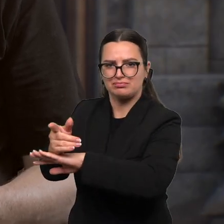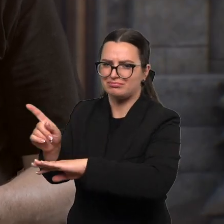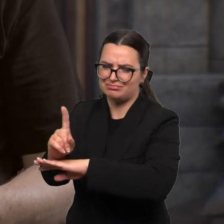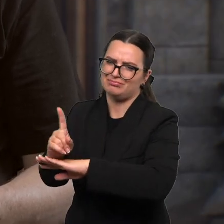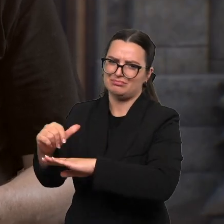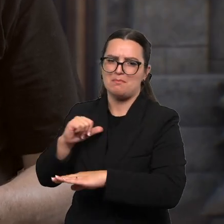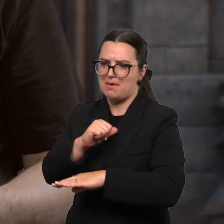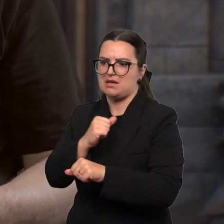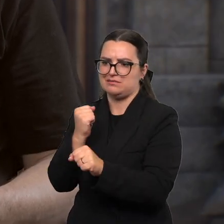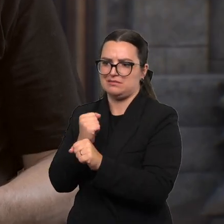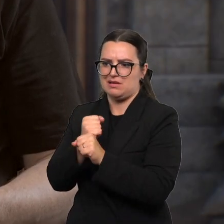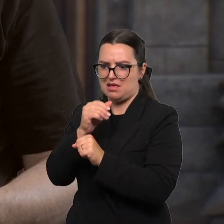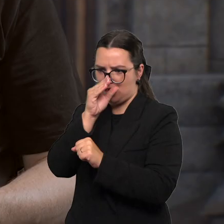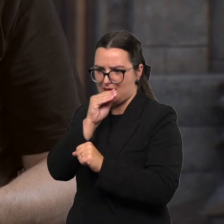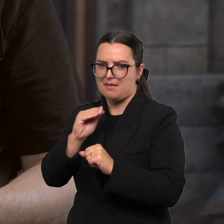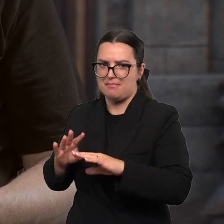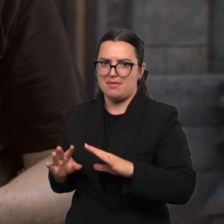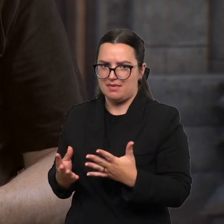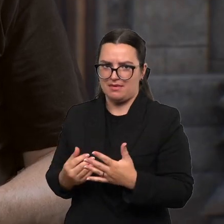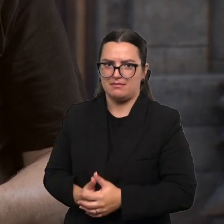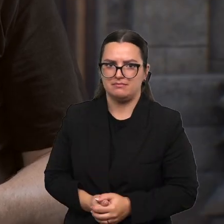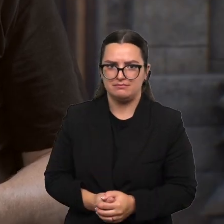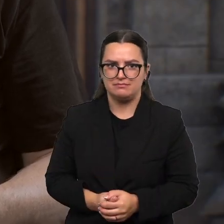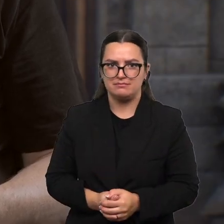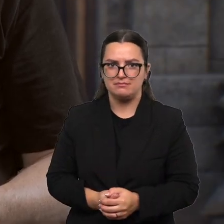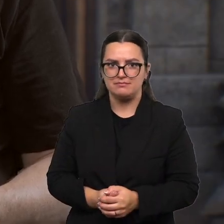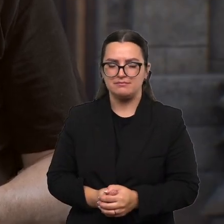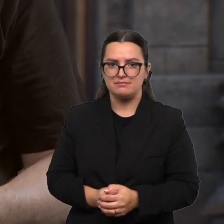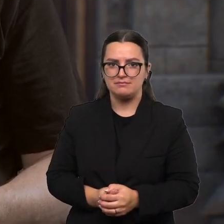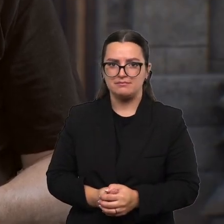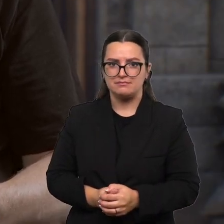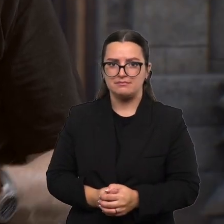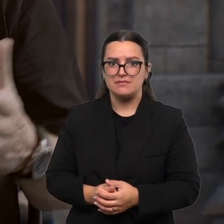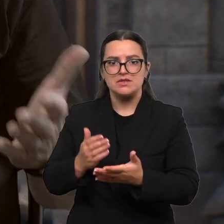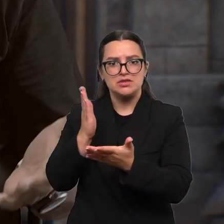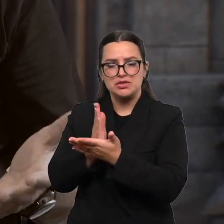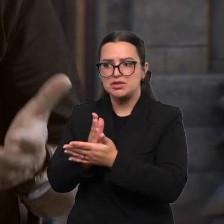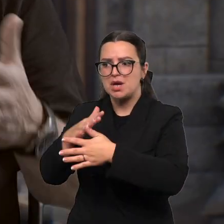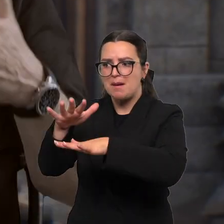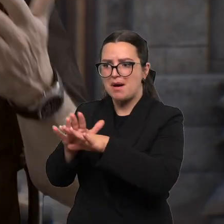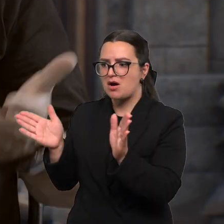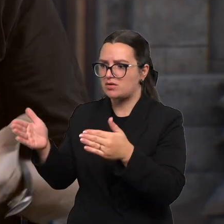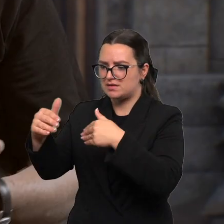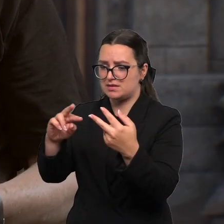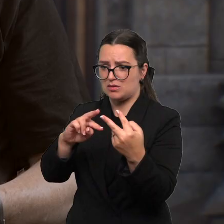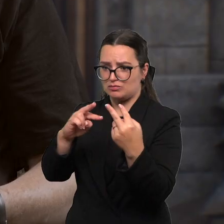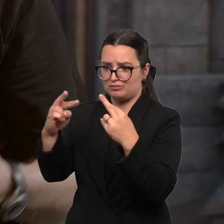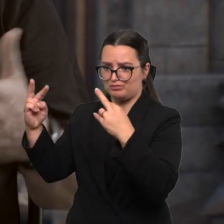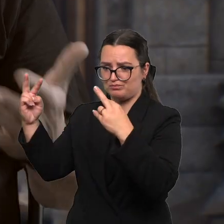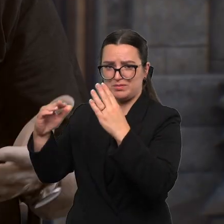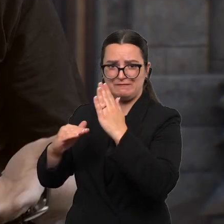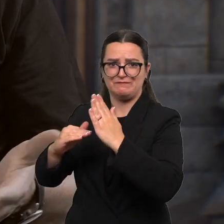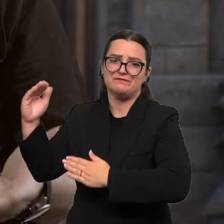ką tu darai. Ir tai daro labai reikšmingą pokytį mąstyme apie tai,